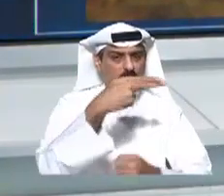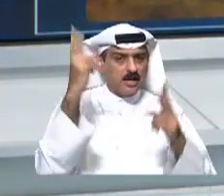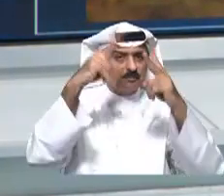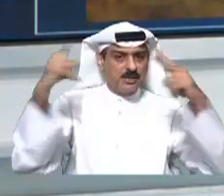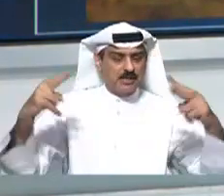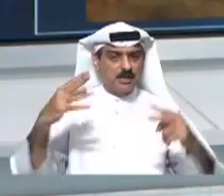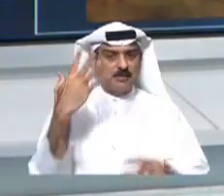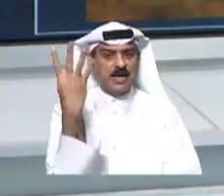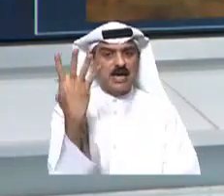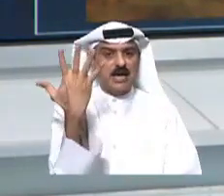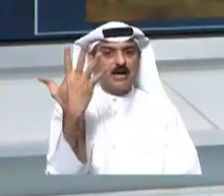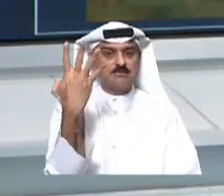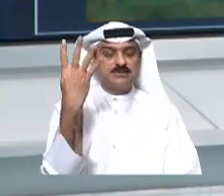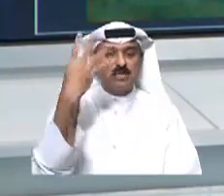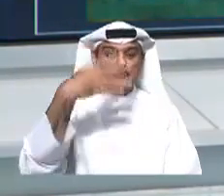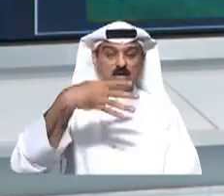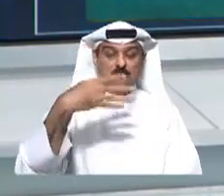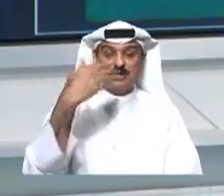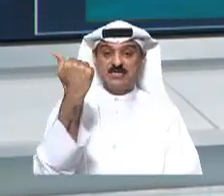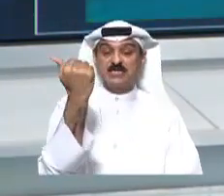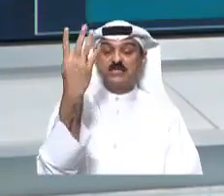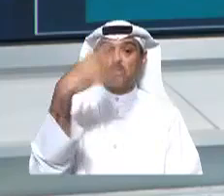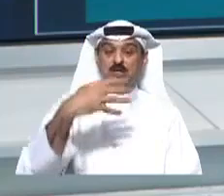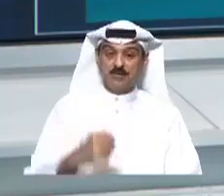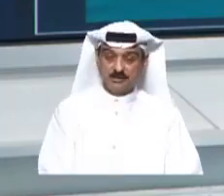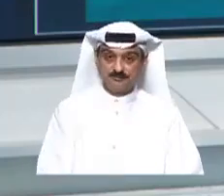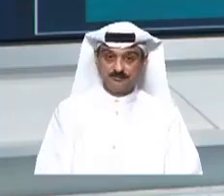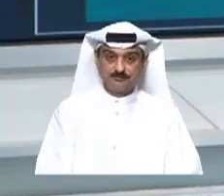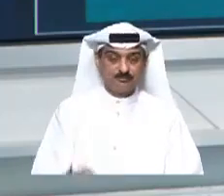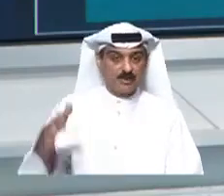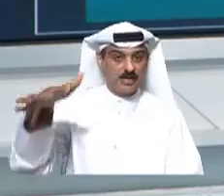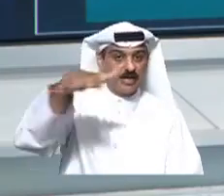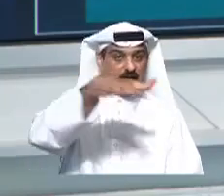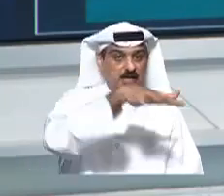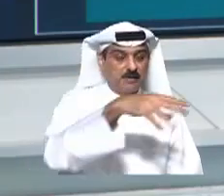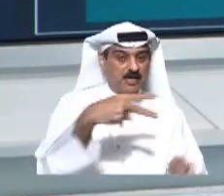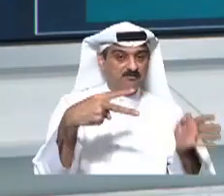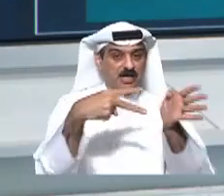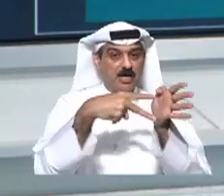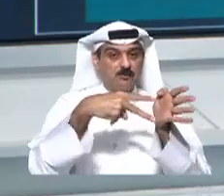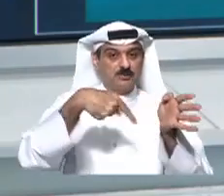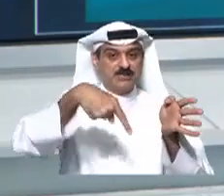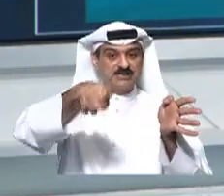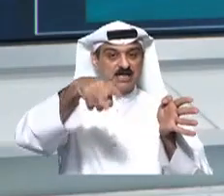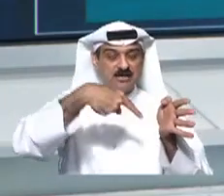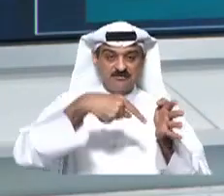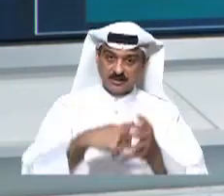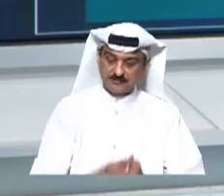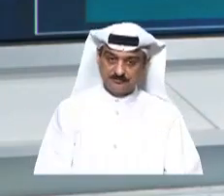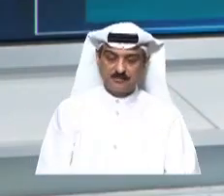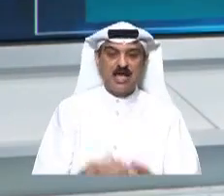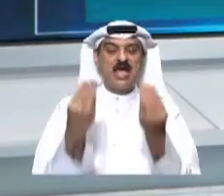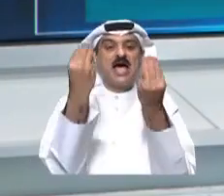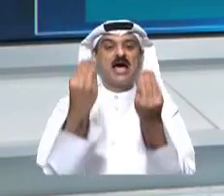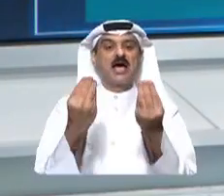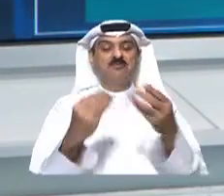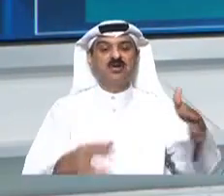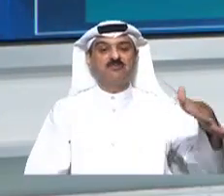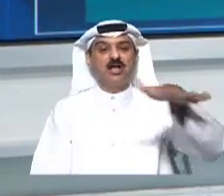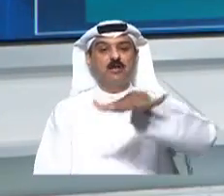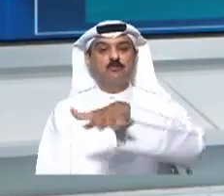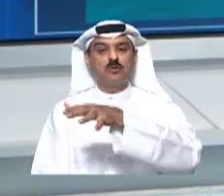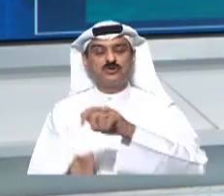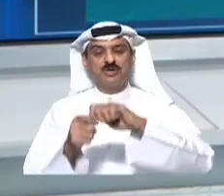بين 45 إلى 46 درجة مئوية. حالة البحر إن شاء الله خلال 24 ساعة القادمة خفيف إلى معتدل الموج،